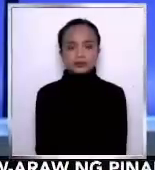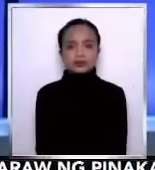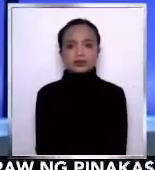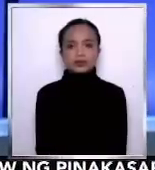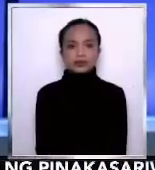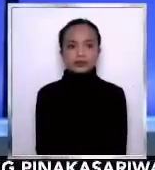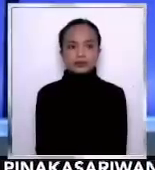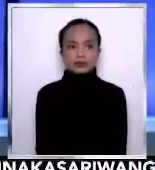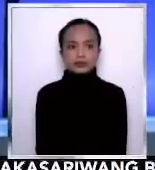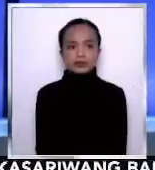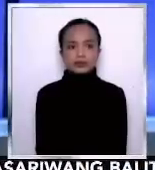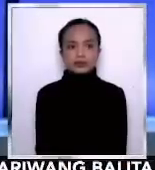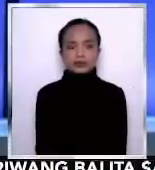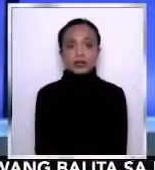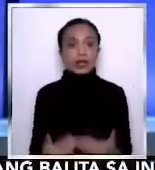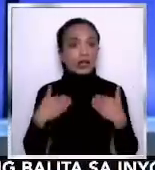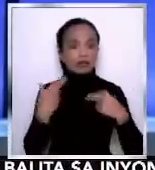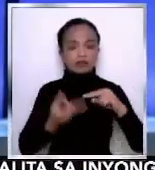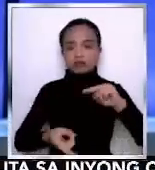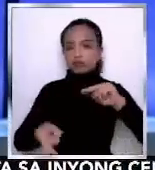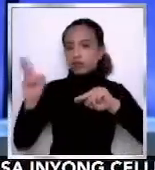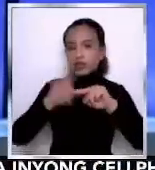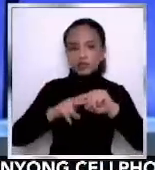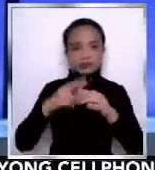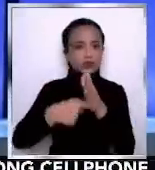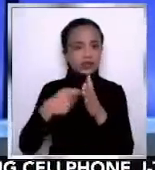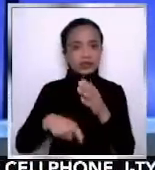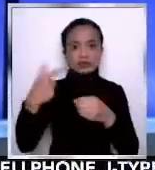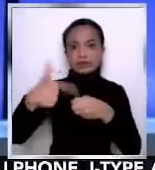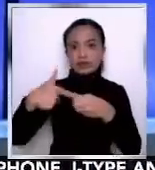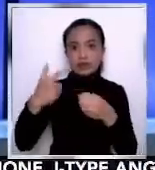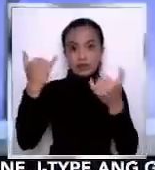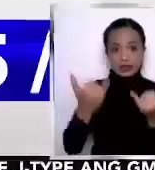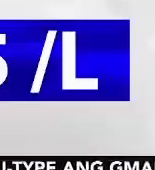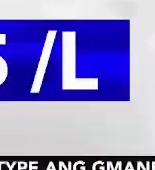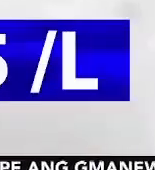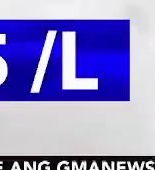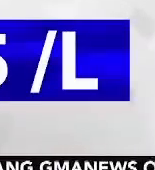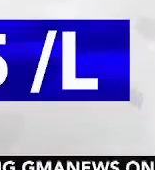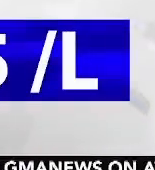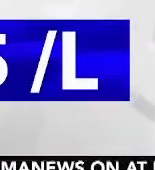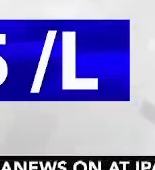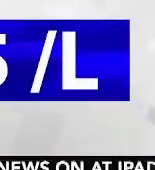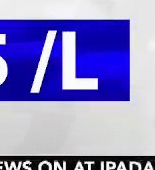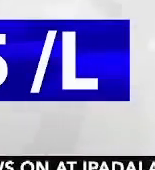May pahabol na taas presyo sa ilang produktong petrolyo ngayong huling linggo ng Hunyo. Piso at 65 sentimo